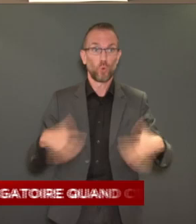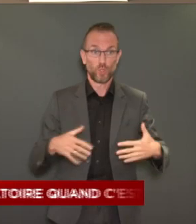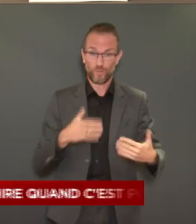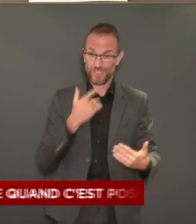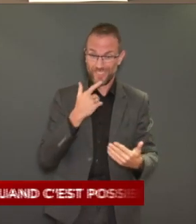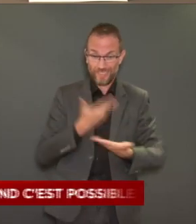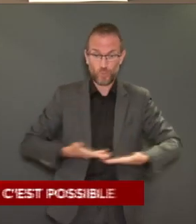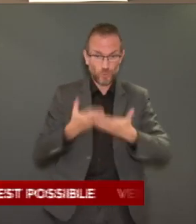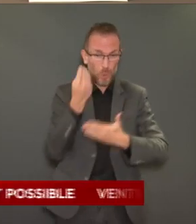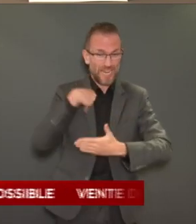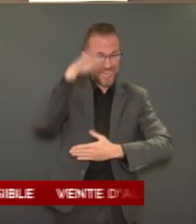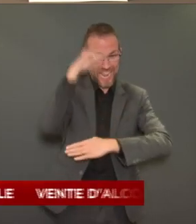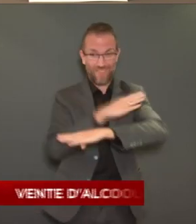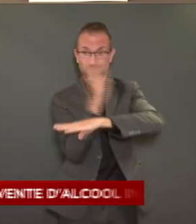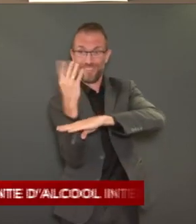le niveau 4.